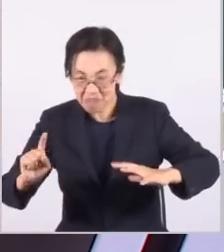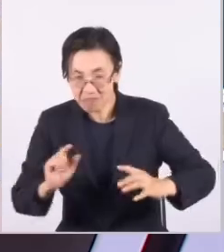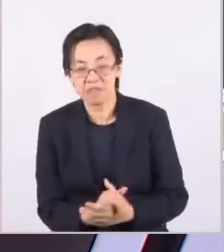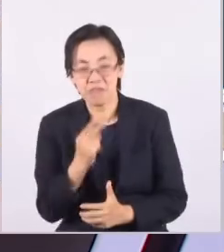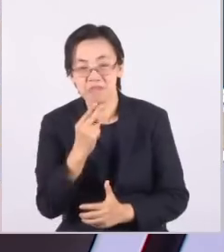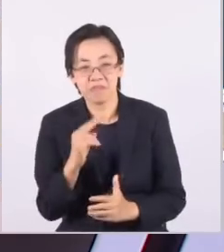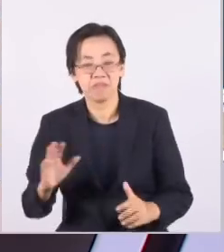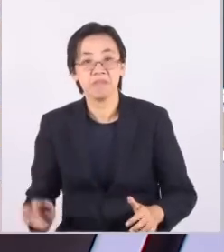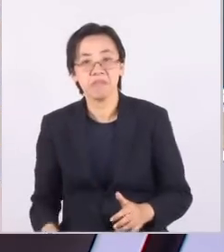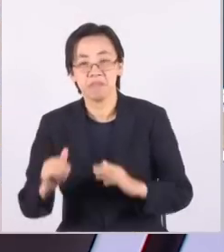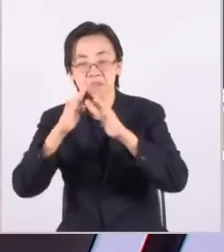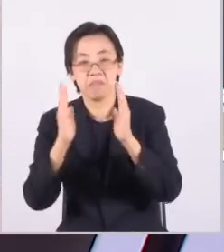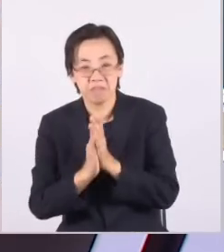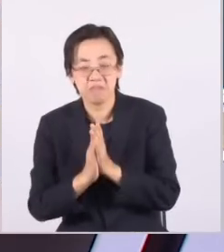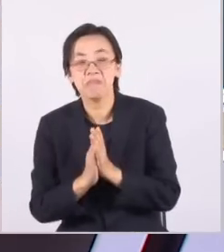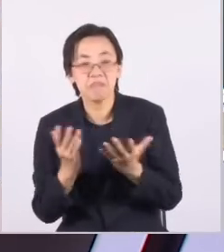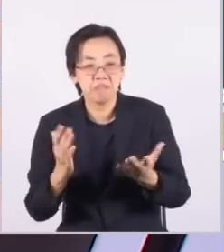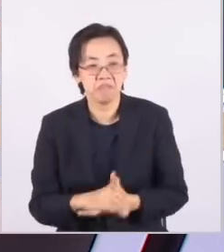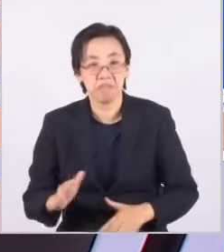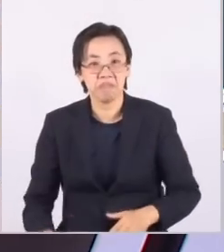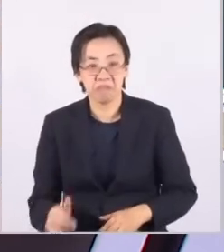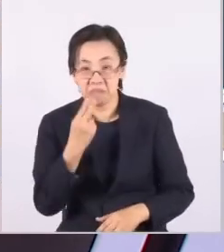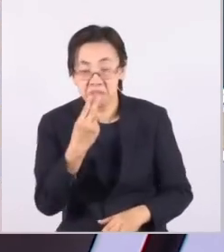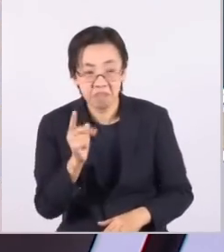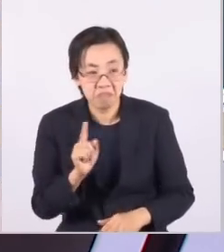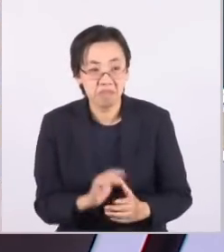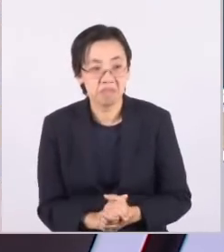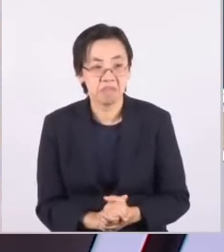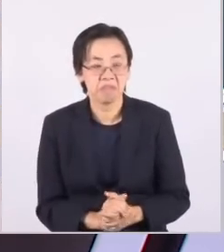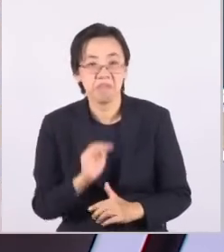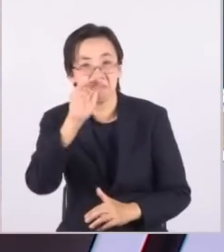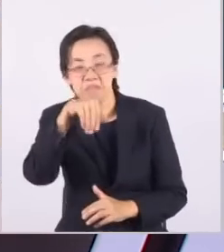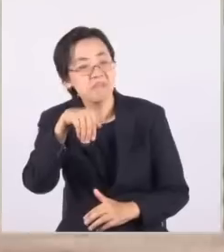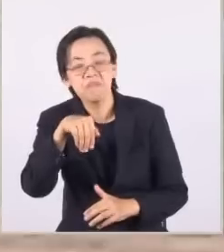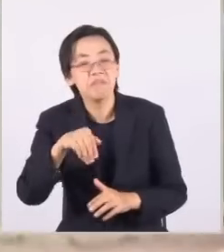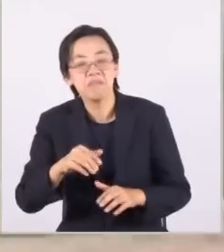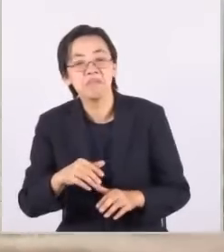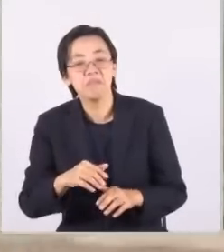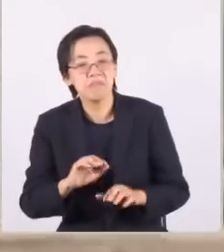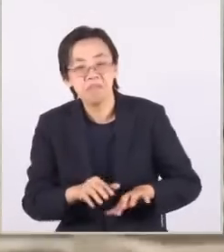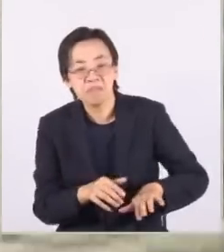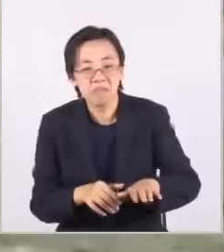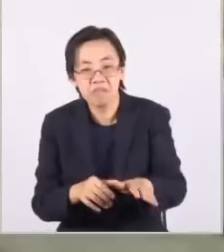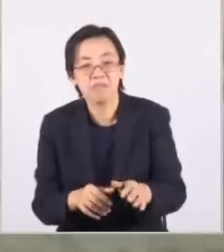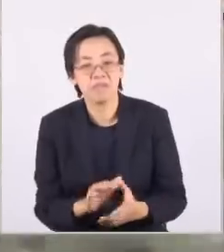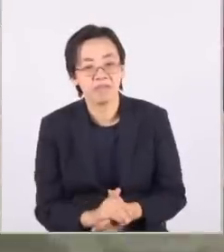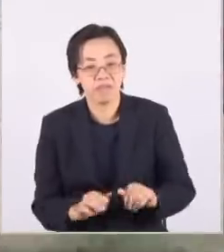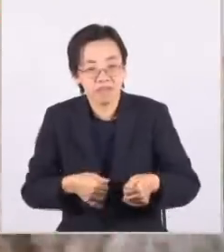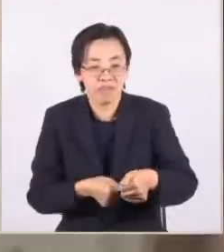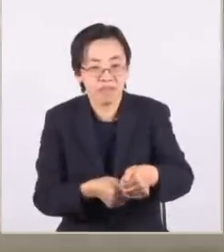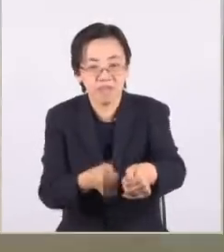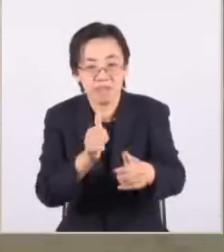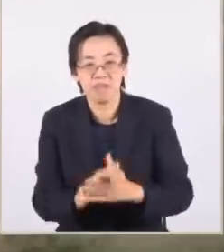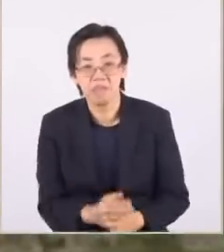เป็นหมาวัดด้วยแต่หมาวัดไม่ธรรมดาคุณผู้ชมในที่สุดต้อนช้างหนีวิ่งหางจุกตูดเข้าป่าไปเลยค ่ะ เป็น